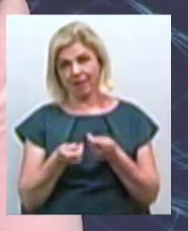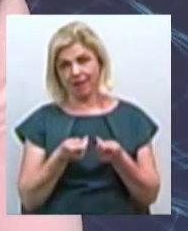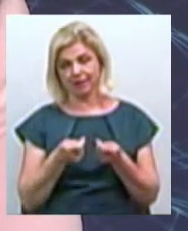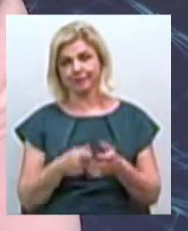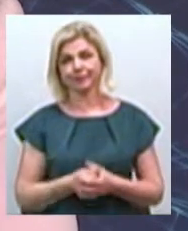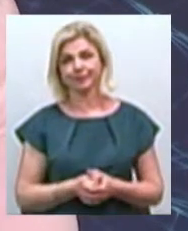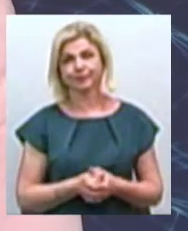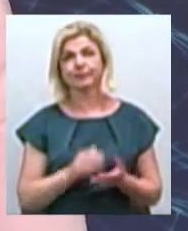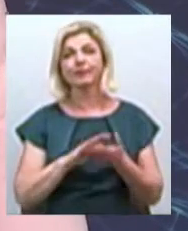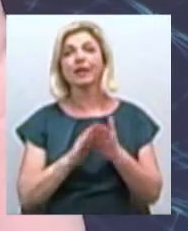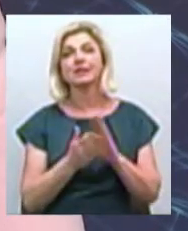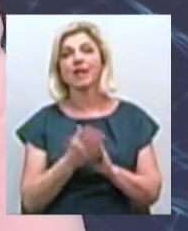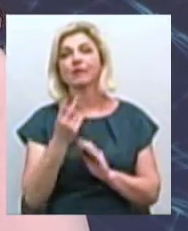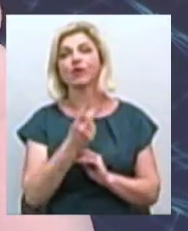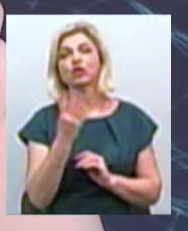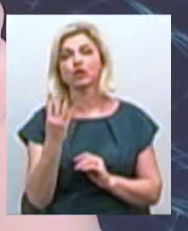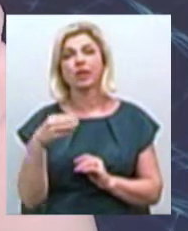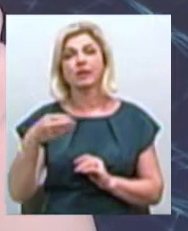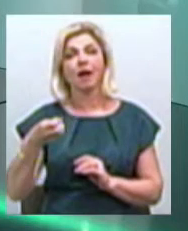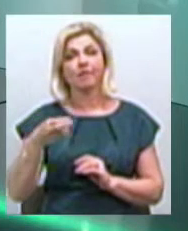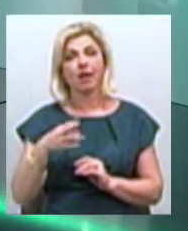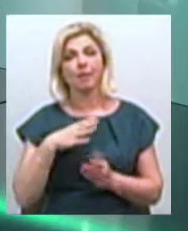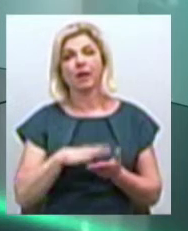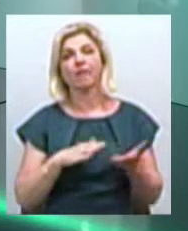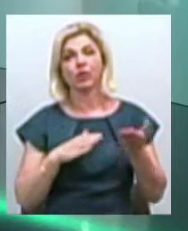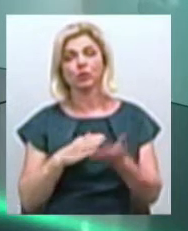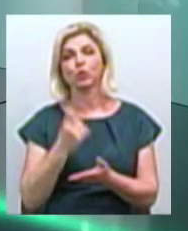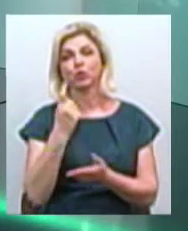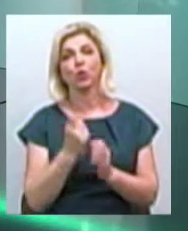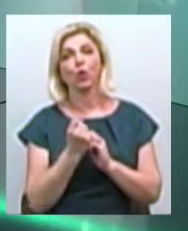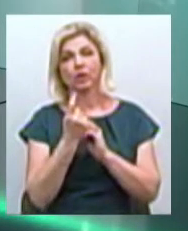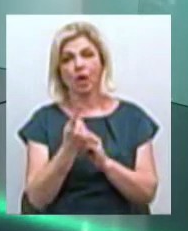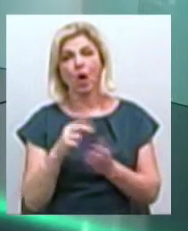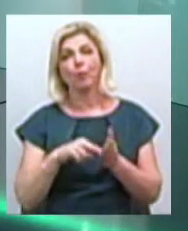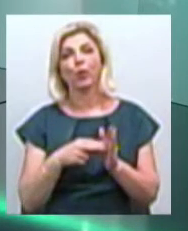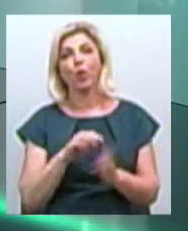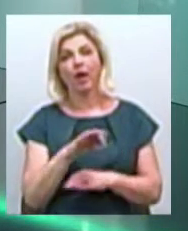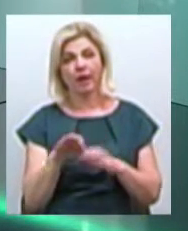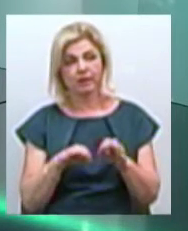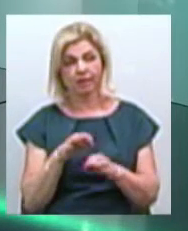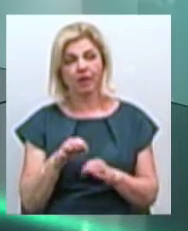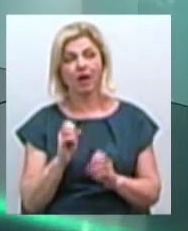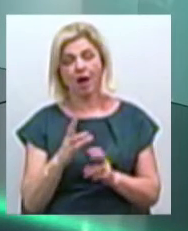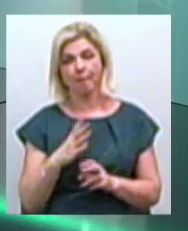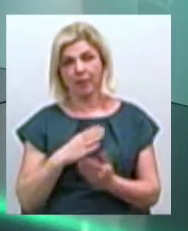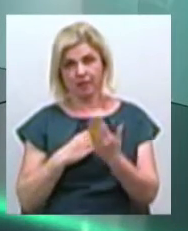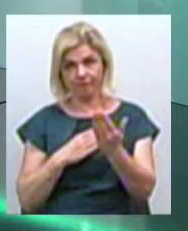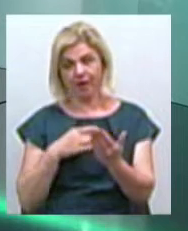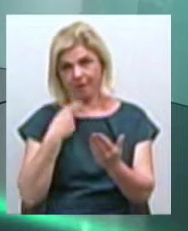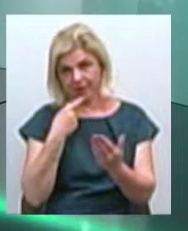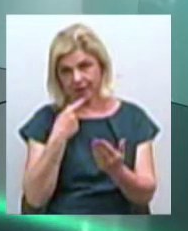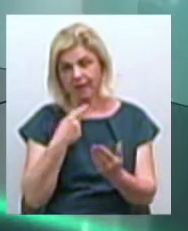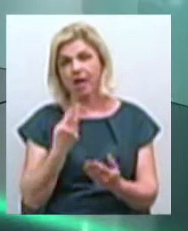повноважень. Станом на 24 травня було подано 111 проєктів, як вже було вами зазначено.